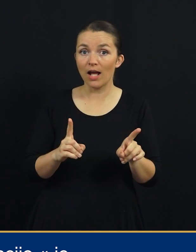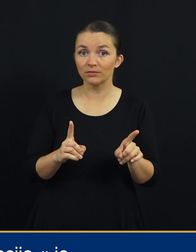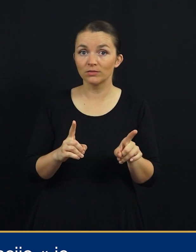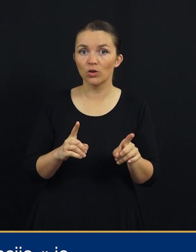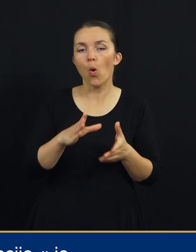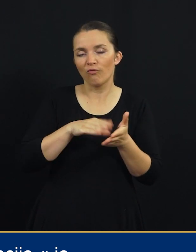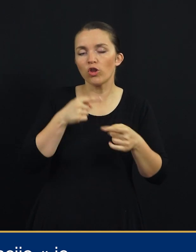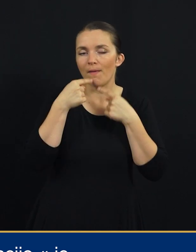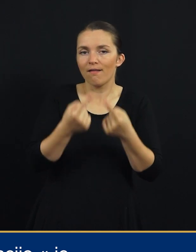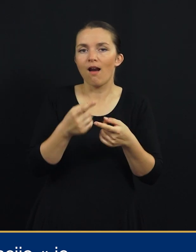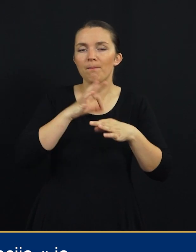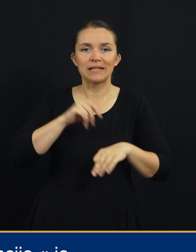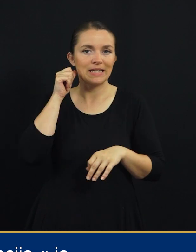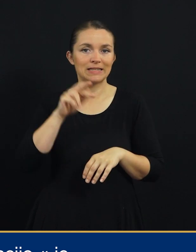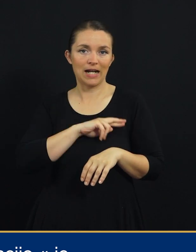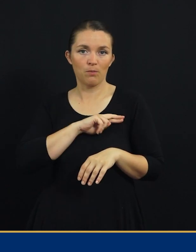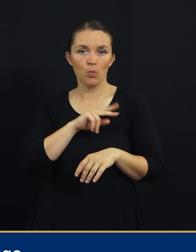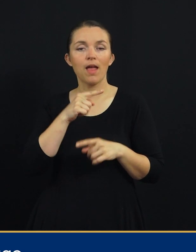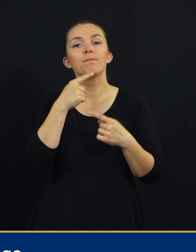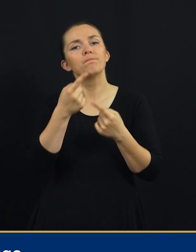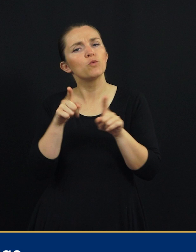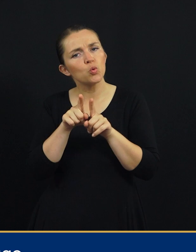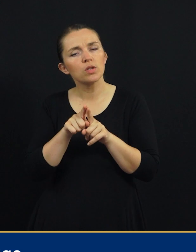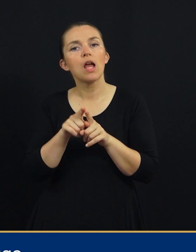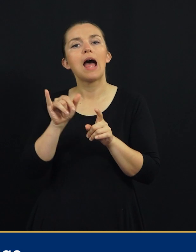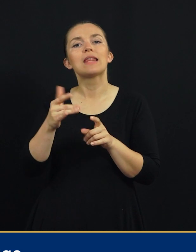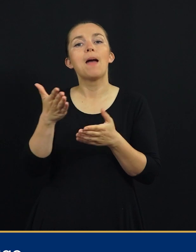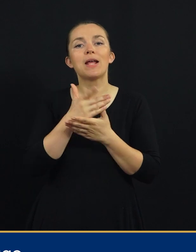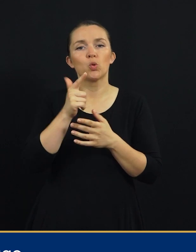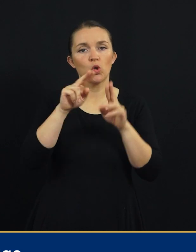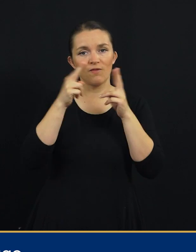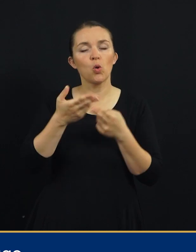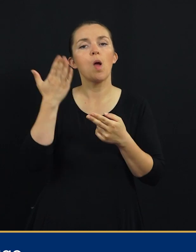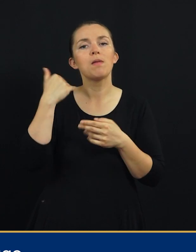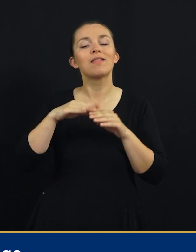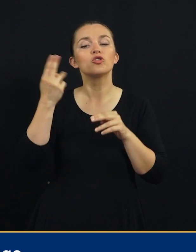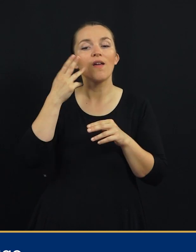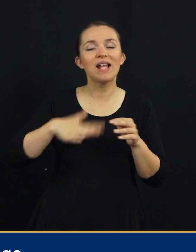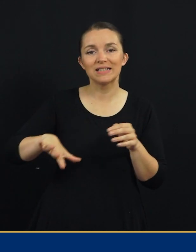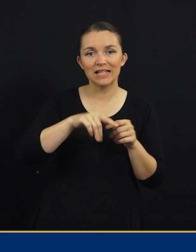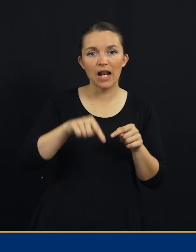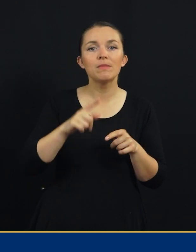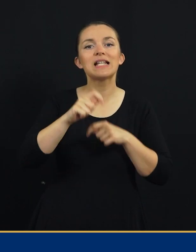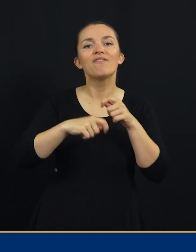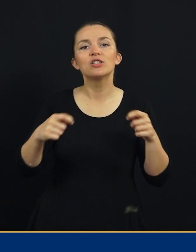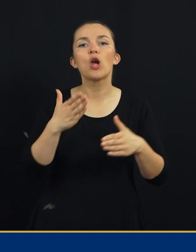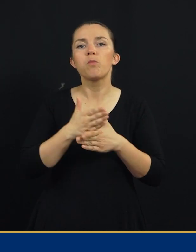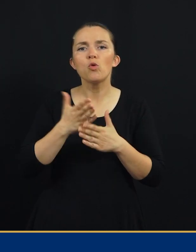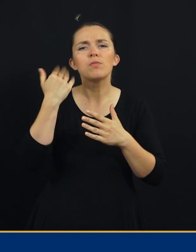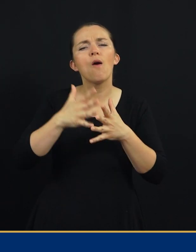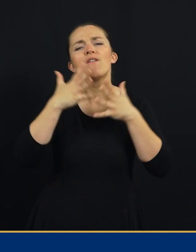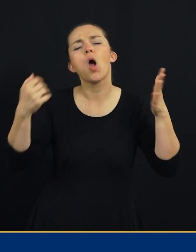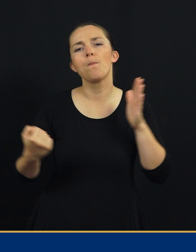je uvodoma izpostavila predsednica republike in dodala, da je bila med drugo svetovno vojno na slovenskih tleh zavezniška pomoč v